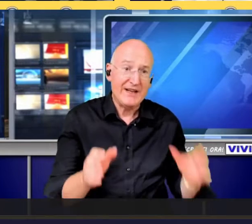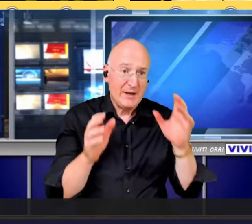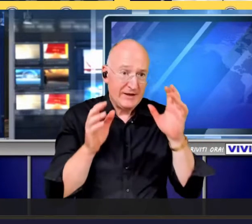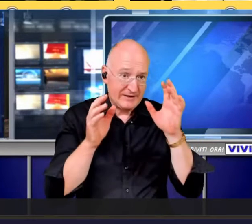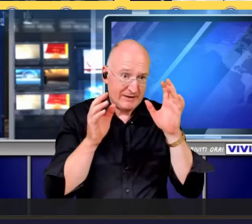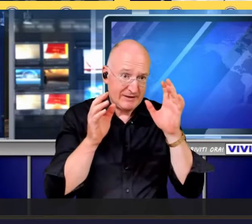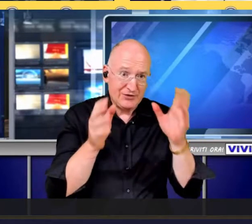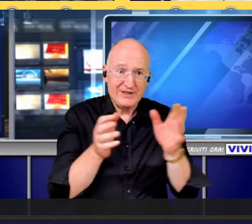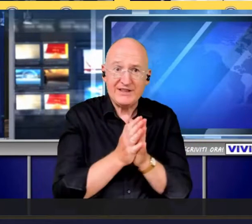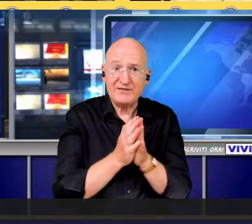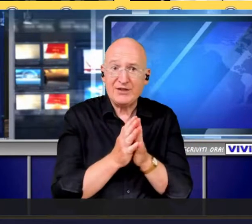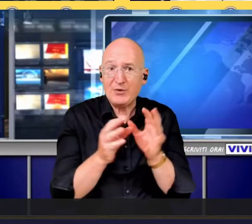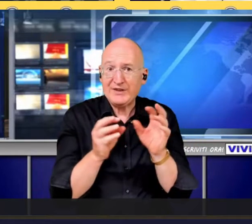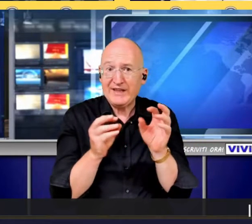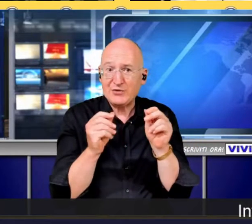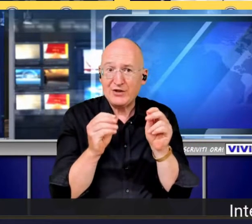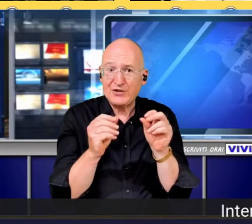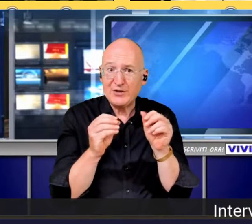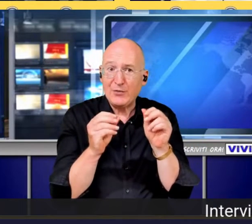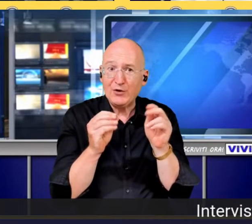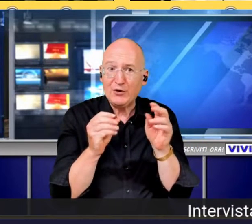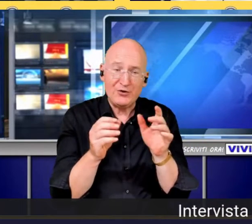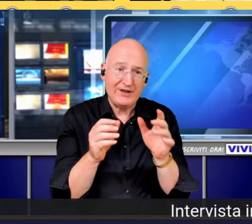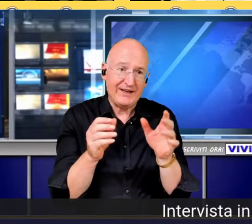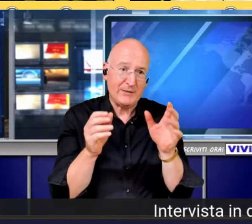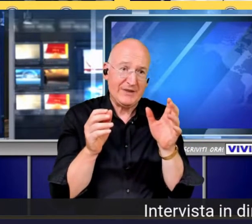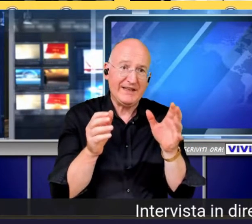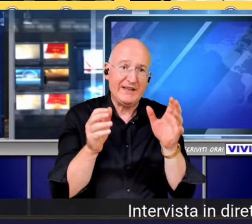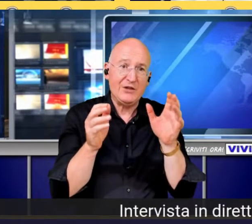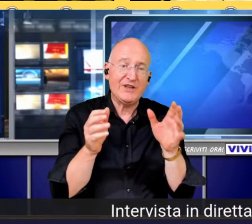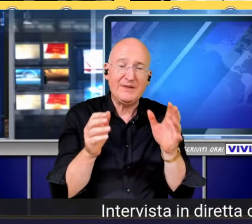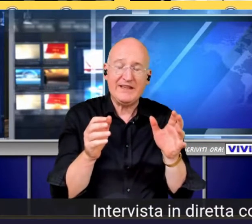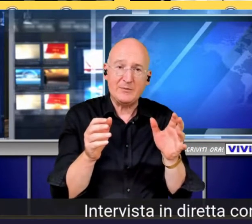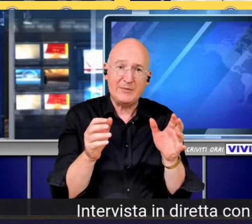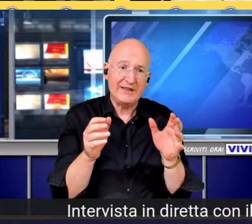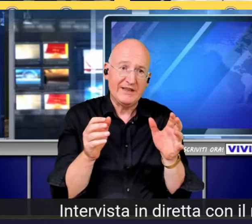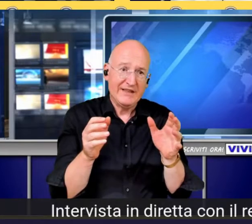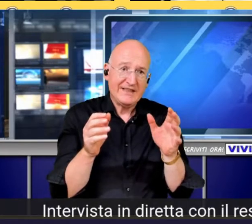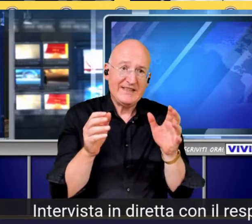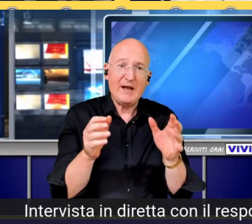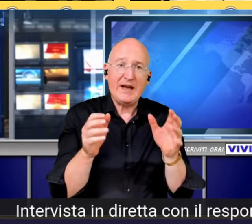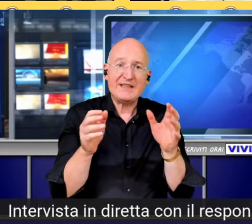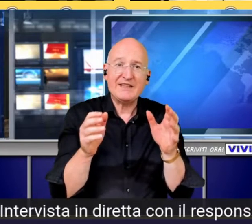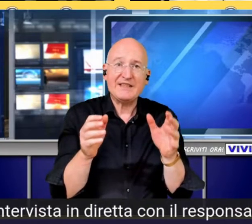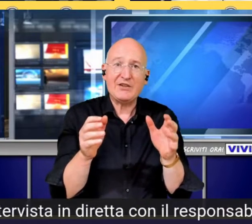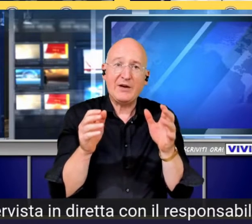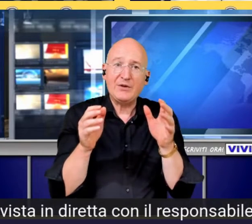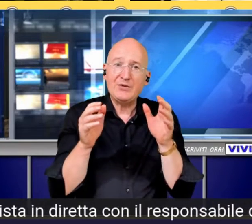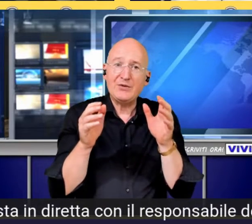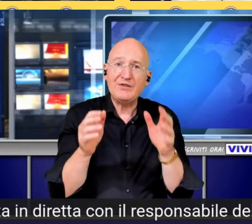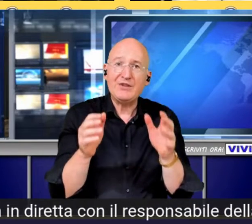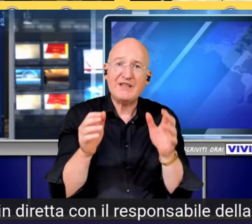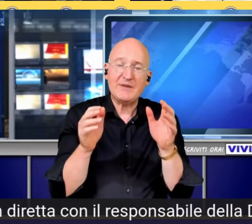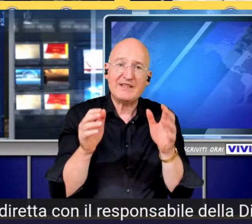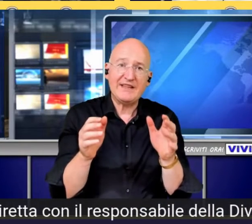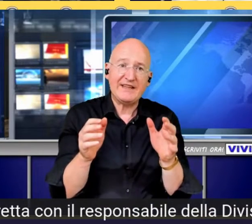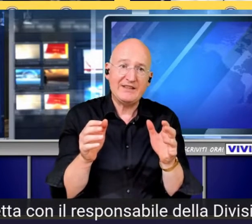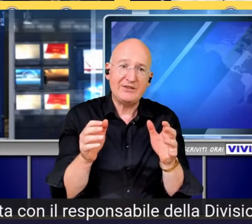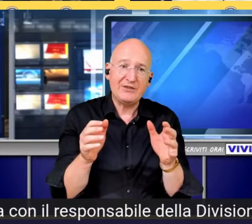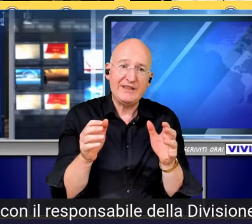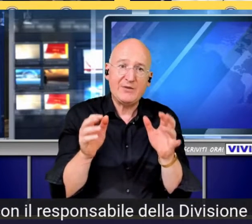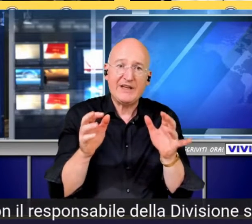il classico nulla. Dottoressa, vorrei portarla sulle cose molto concrete, perché negli ultimi tempi si è assistito a una